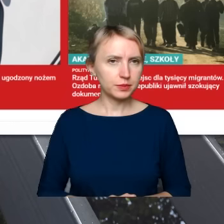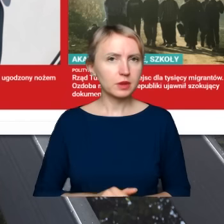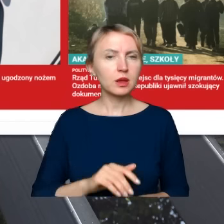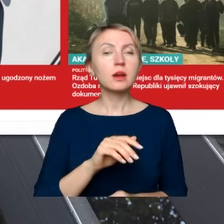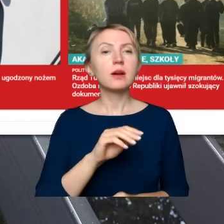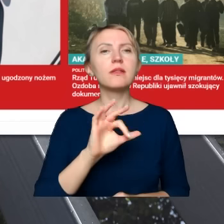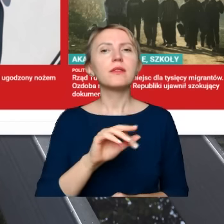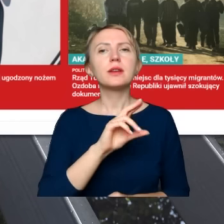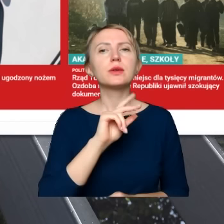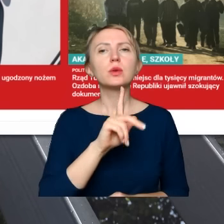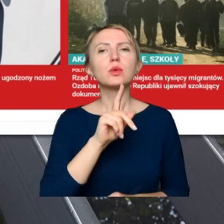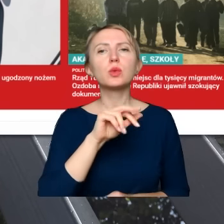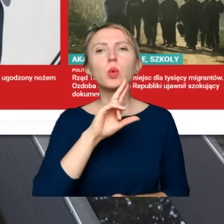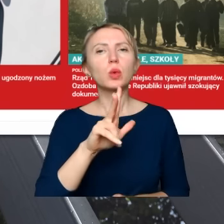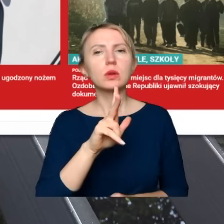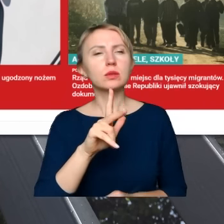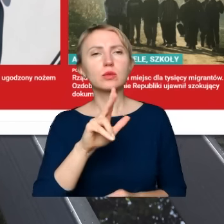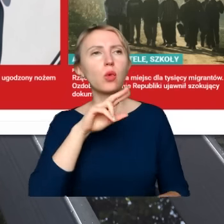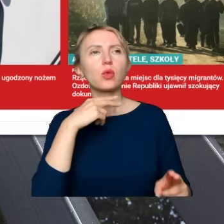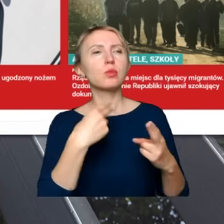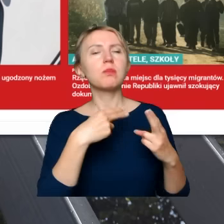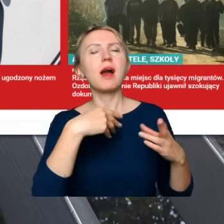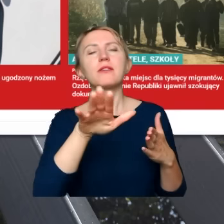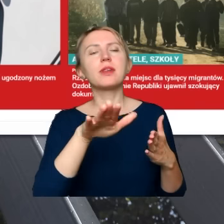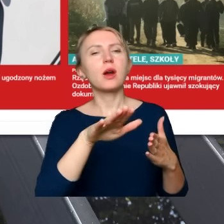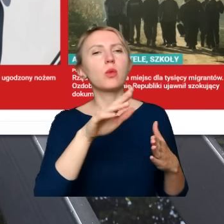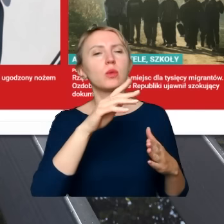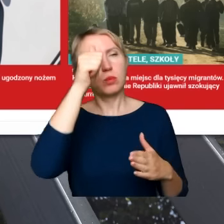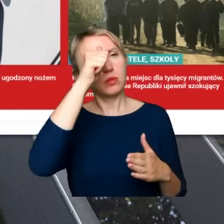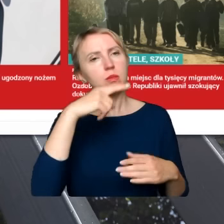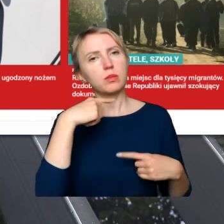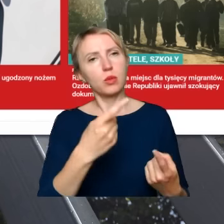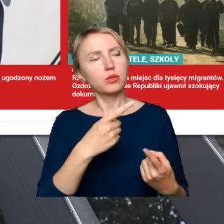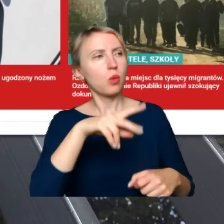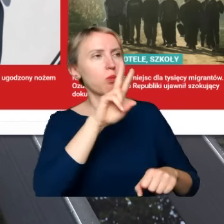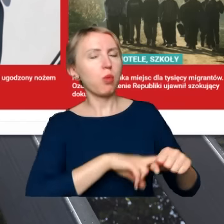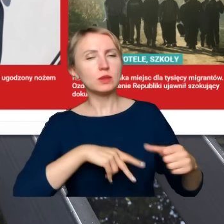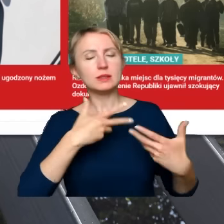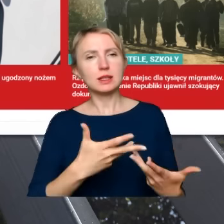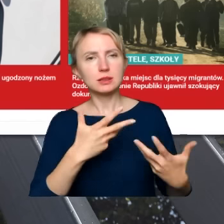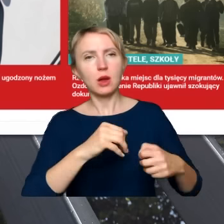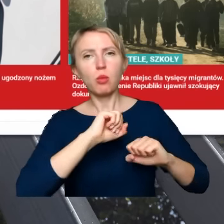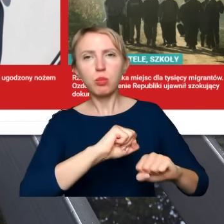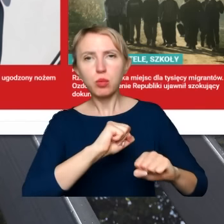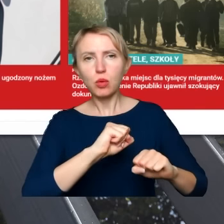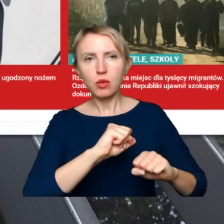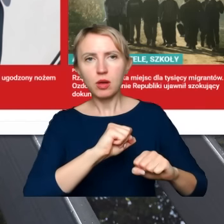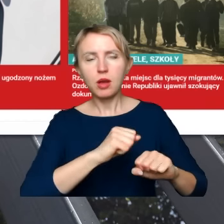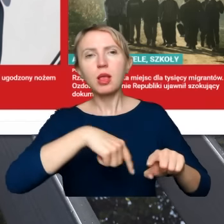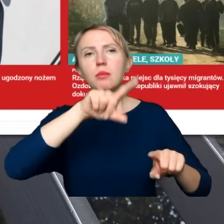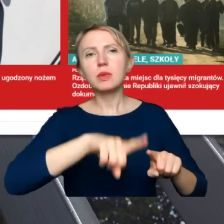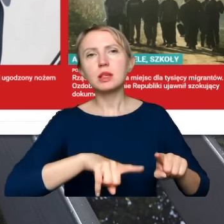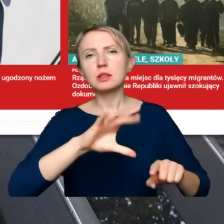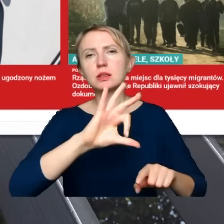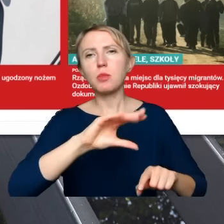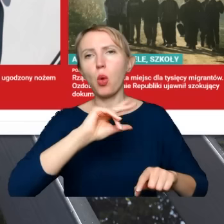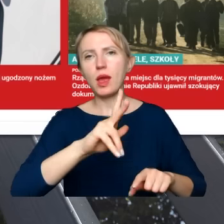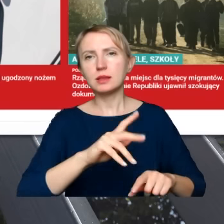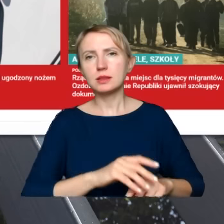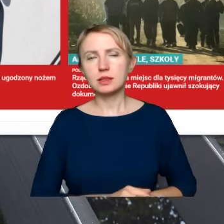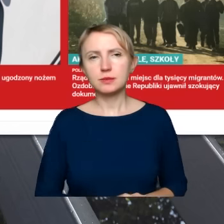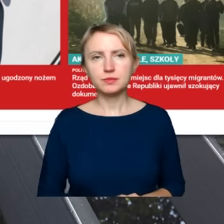nazwiska policjantowi, który interweniował, gdy on próbował blokować miesięcznicę smoleńską. Więc te